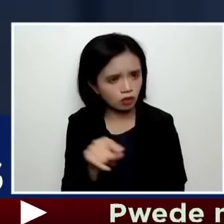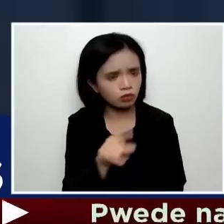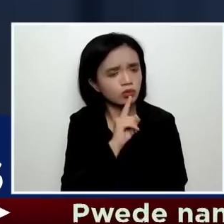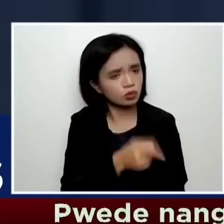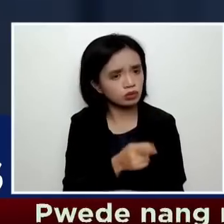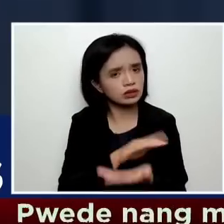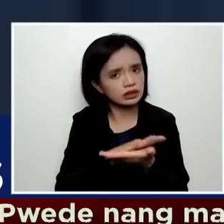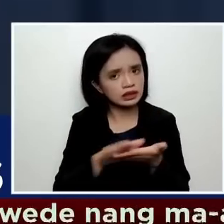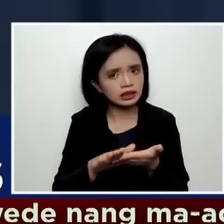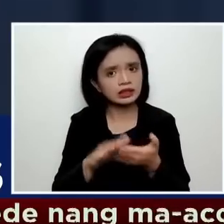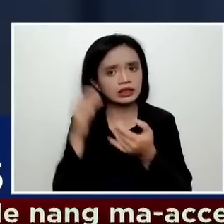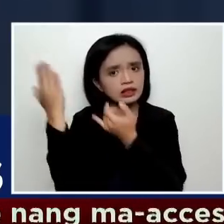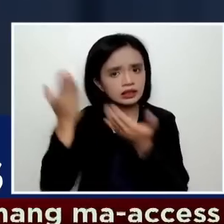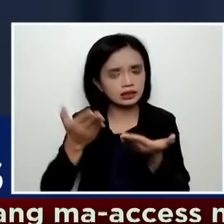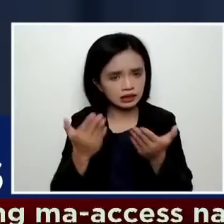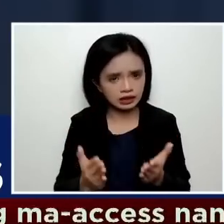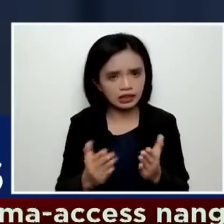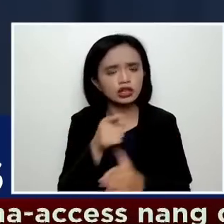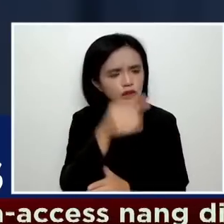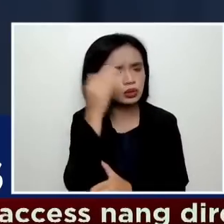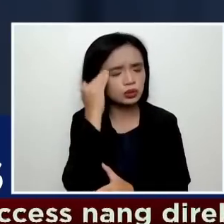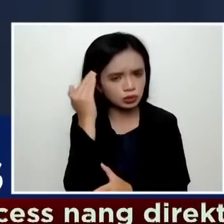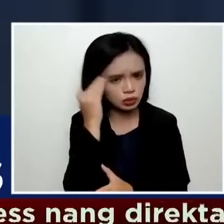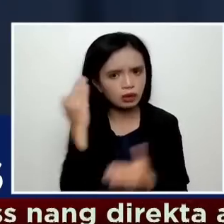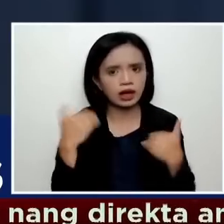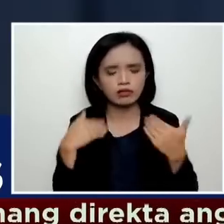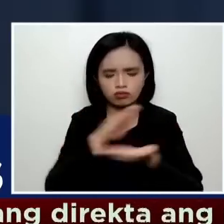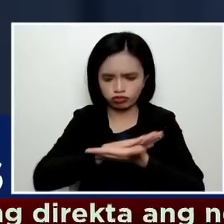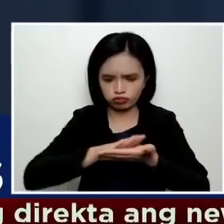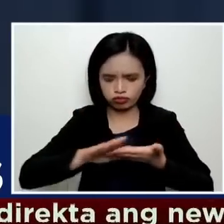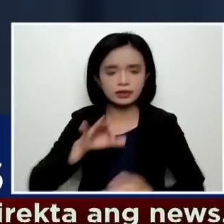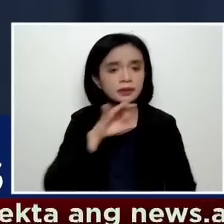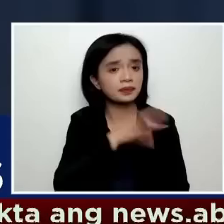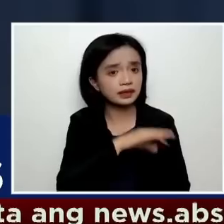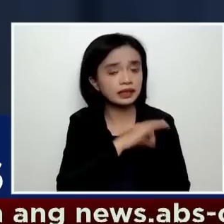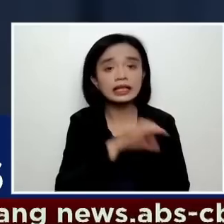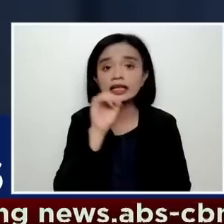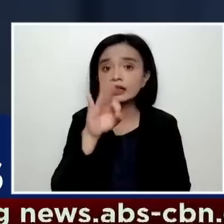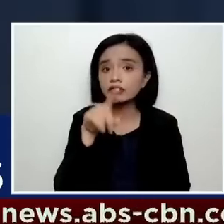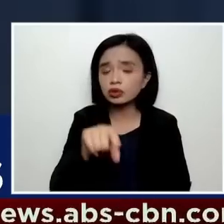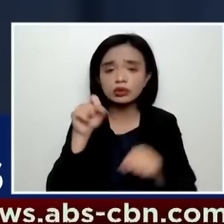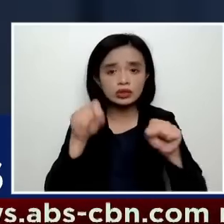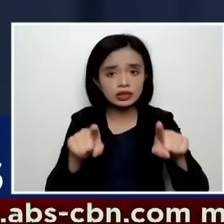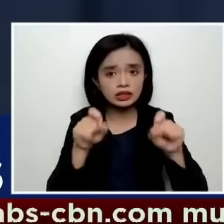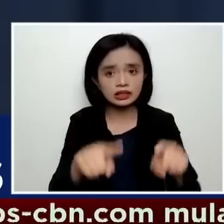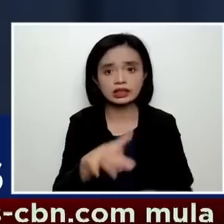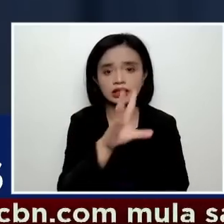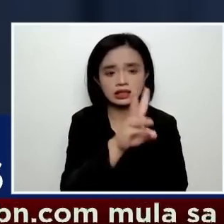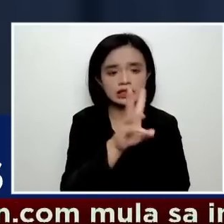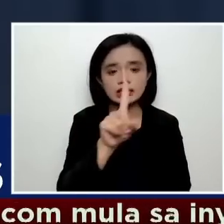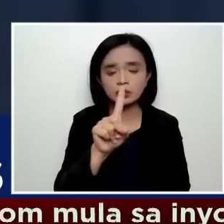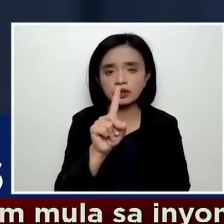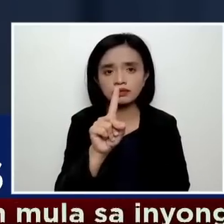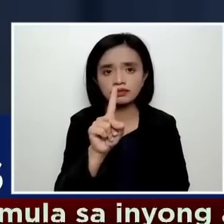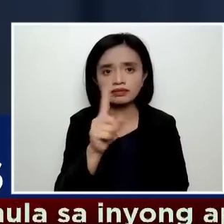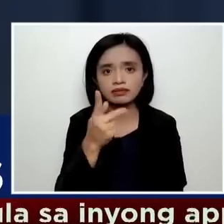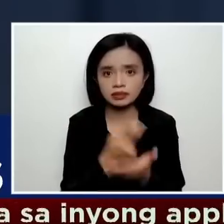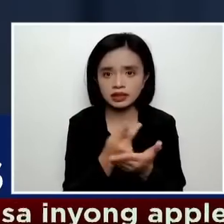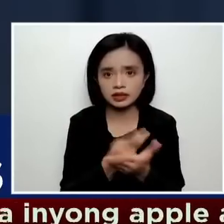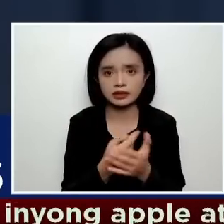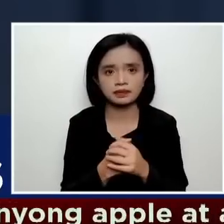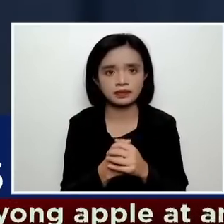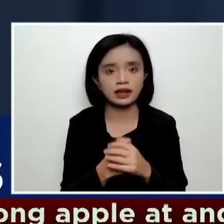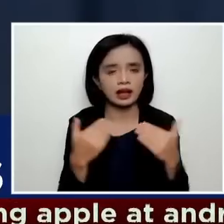know that you would already get a decent profit if you sell sugar at 61 pesos. Bayad na doon